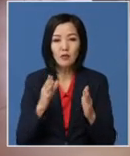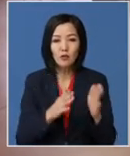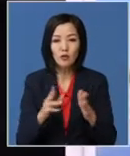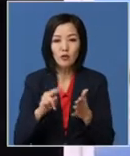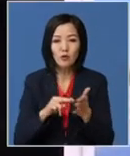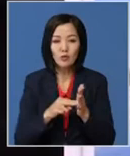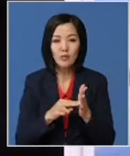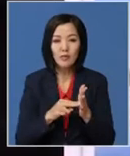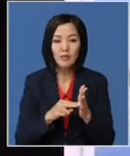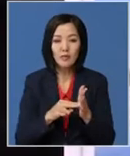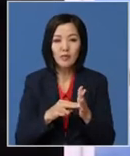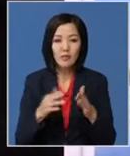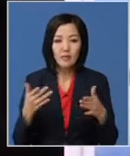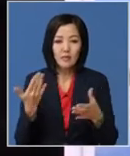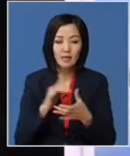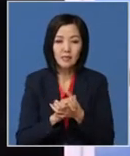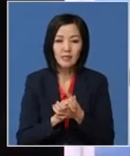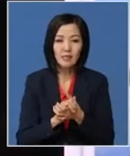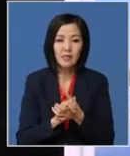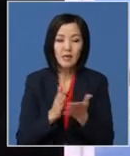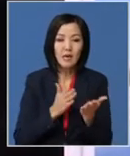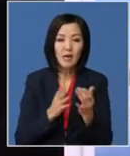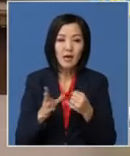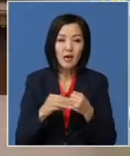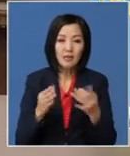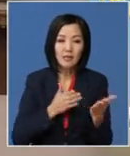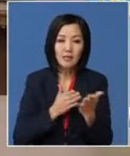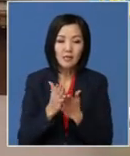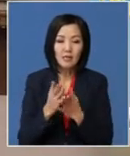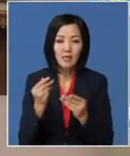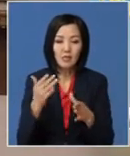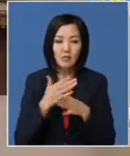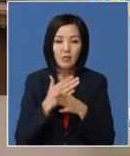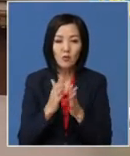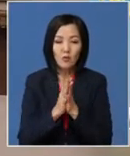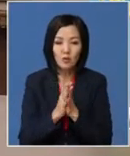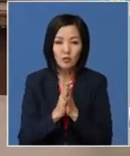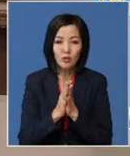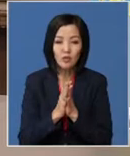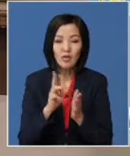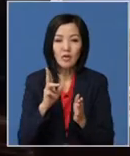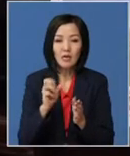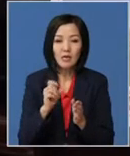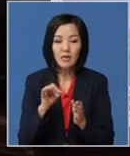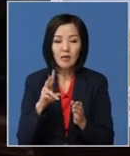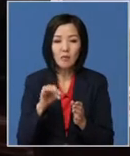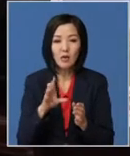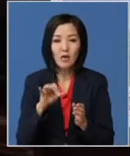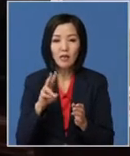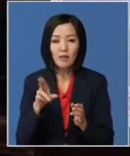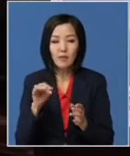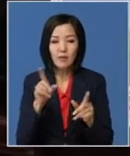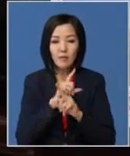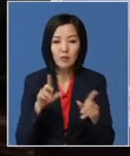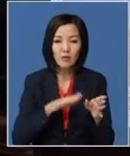жоспарларын сызбаларында көрсетті. Аграрлық саладағы бірнеше жобаға қаржылай қолдау сұрады. Сондай-ақ Қарабұлақ, Алдаберген ауылындағы